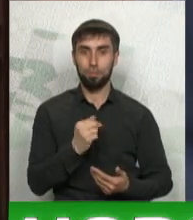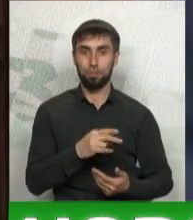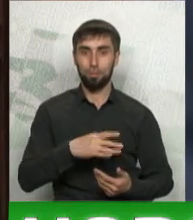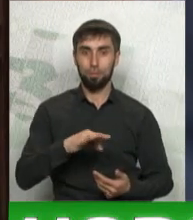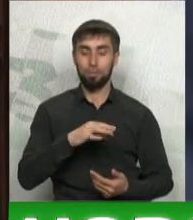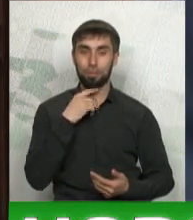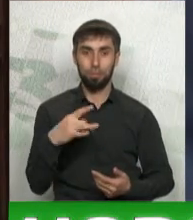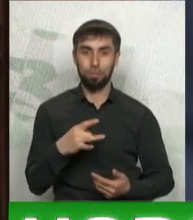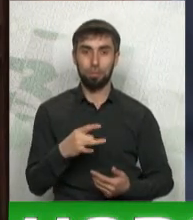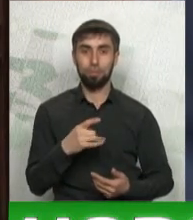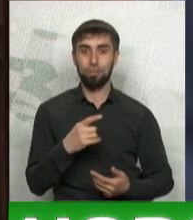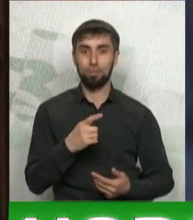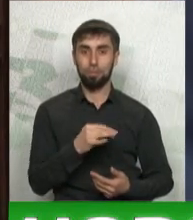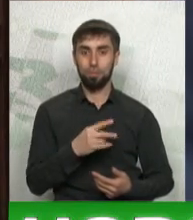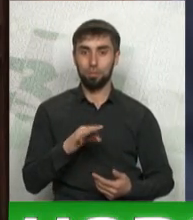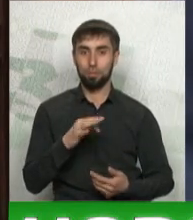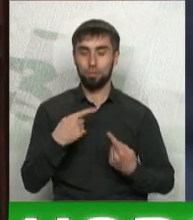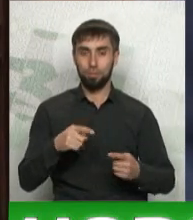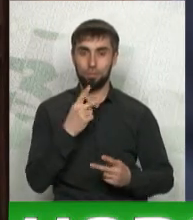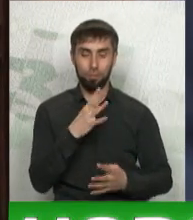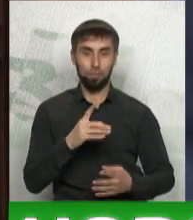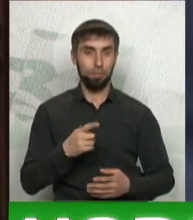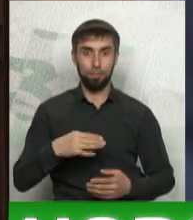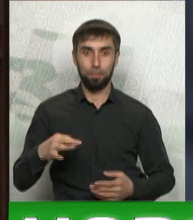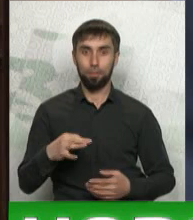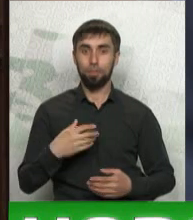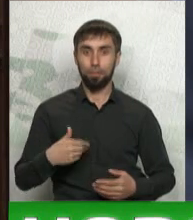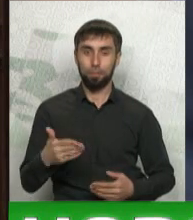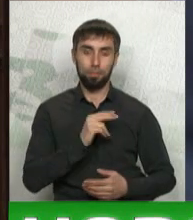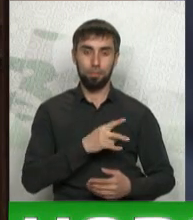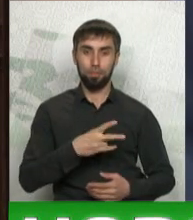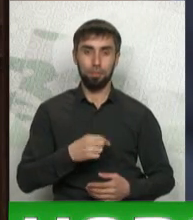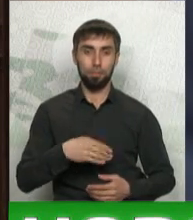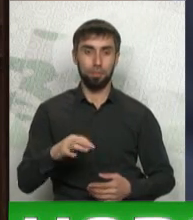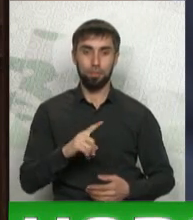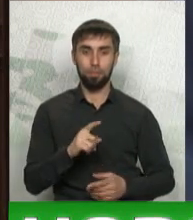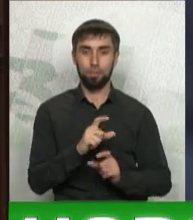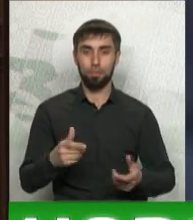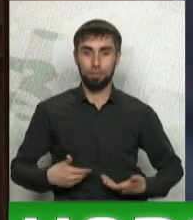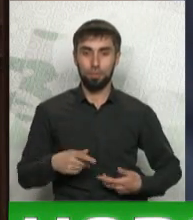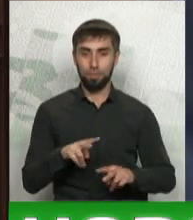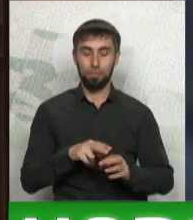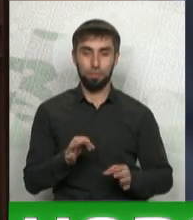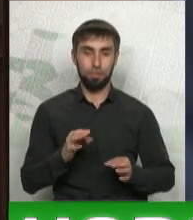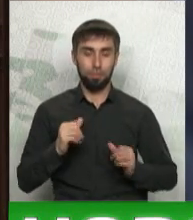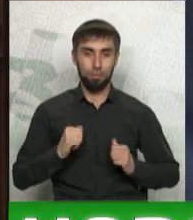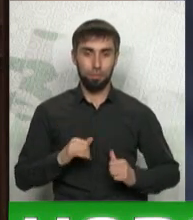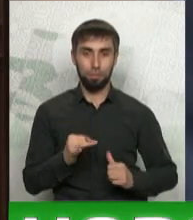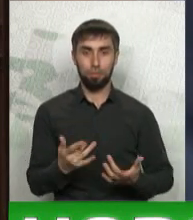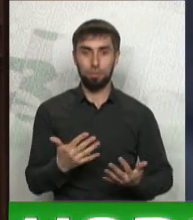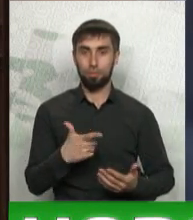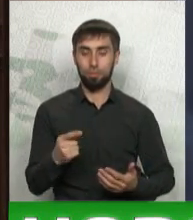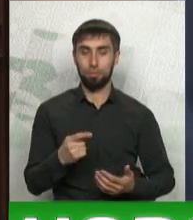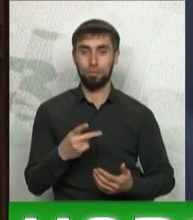республики однозначно и другого мы не видим потому что мы все работает на то чтобы люди жили здесь нормально спокойно потребляли